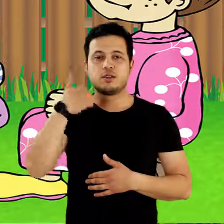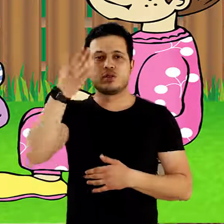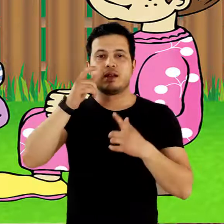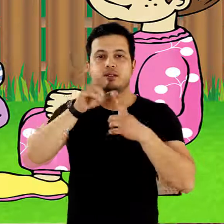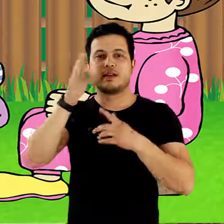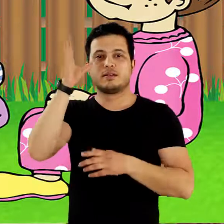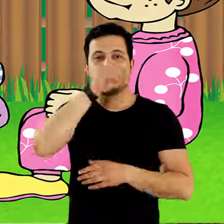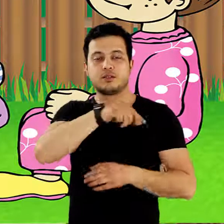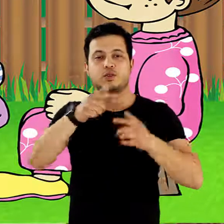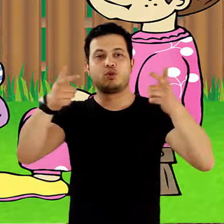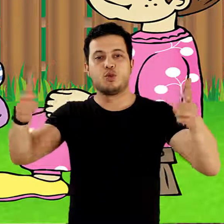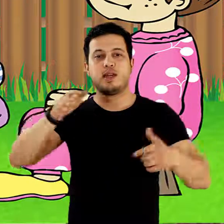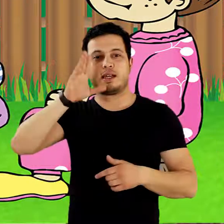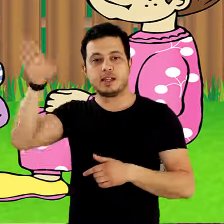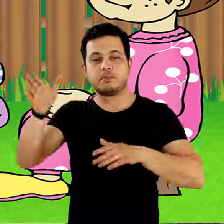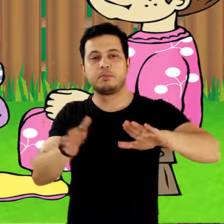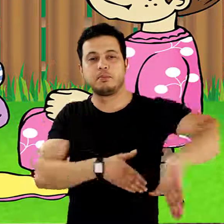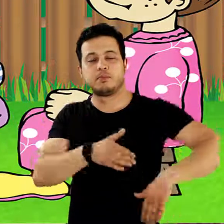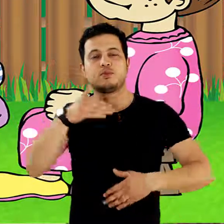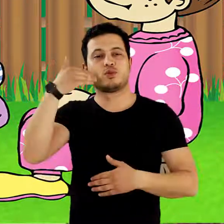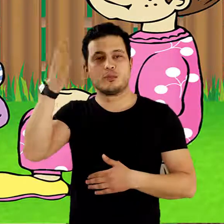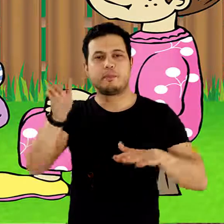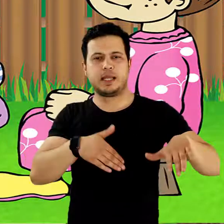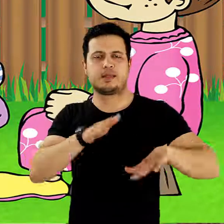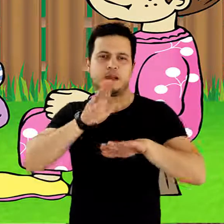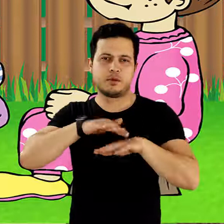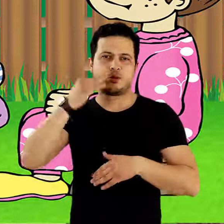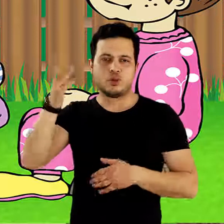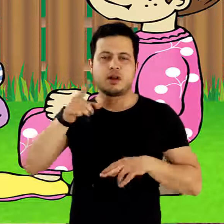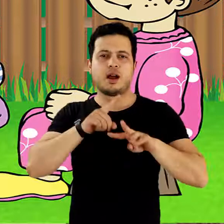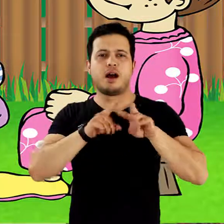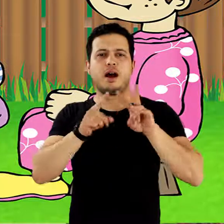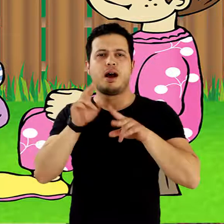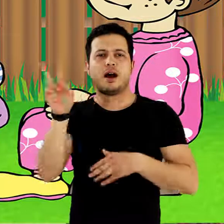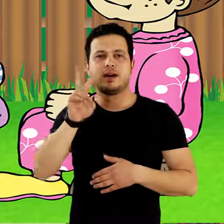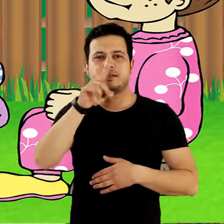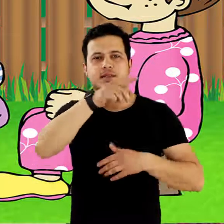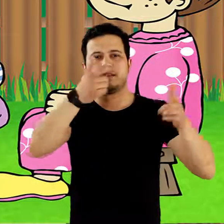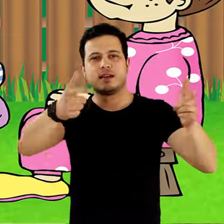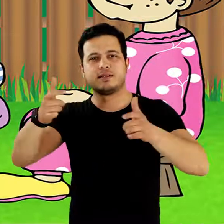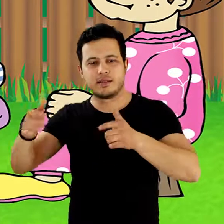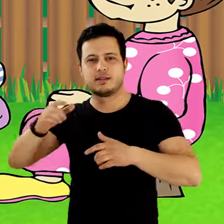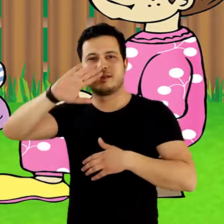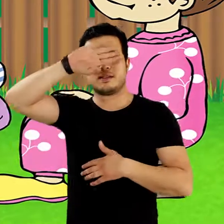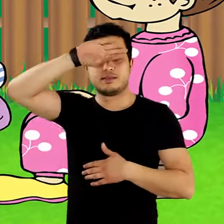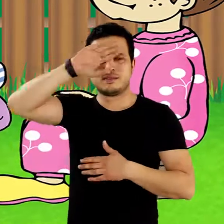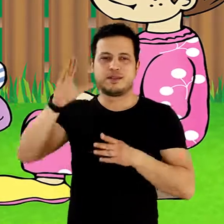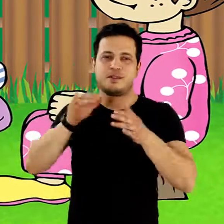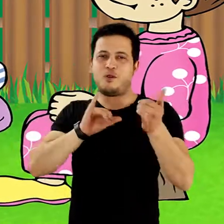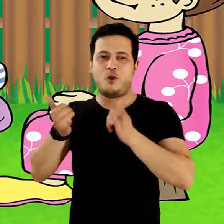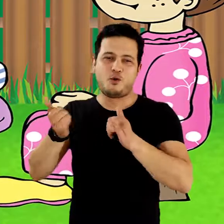yapar, antik kentte saklambaç oynarlar. Daha neler neler.